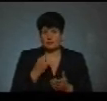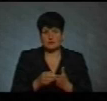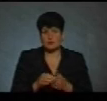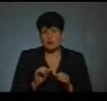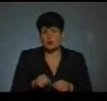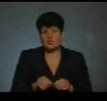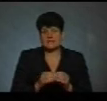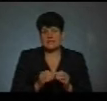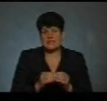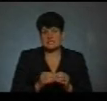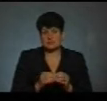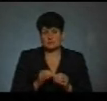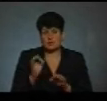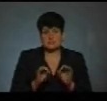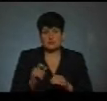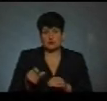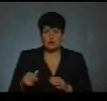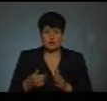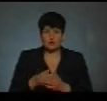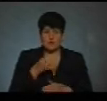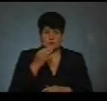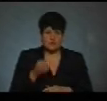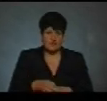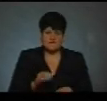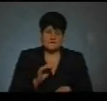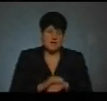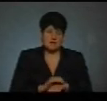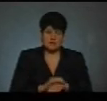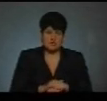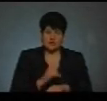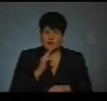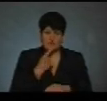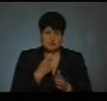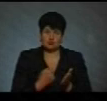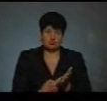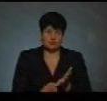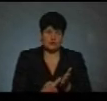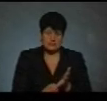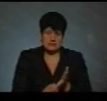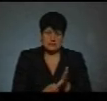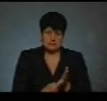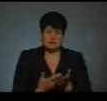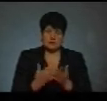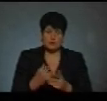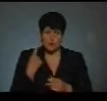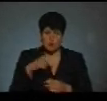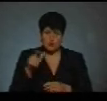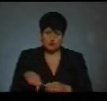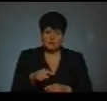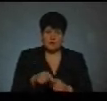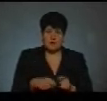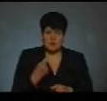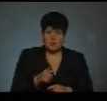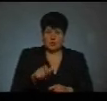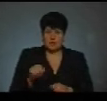відсотків 10 осіб до відповідальності. Фактично важко доказати, встановити особу, що це вона порушила. Людина ж